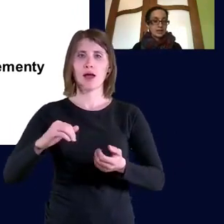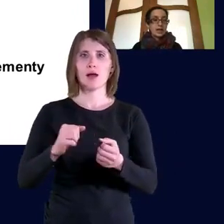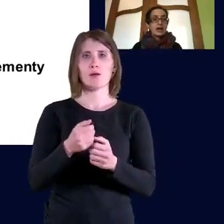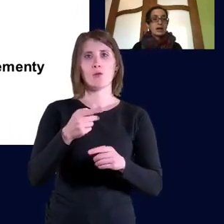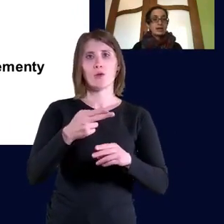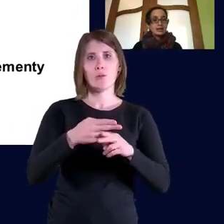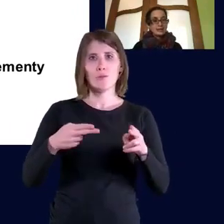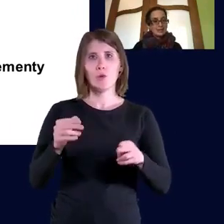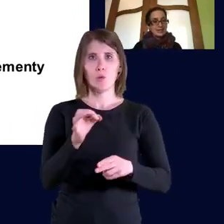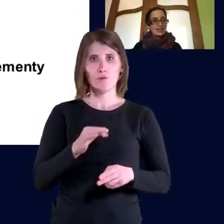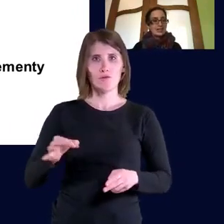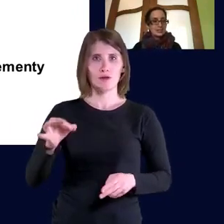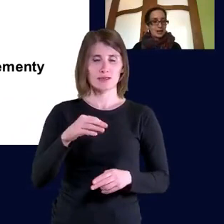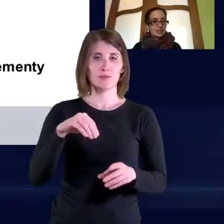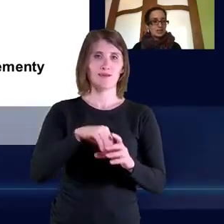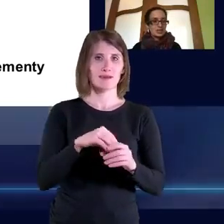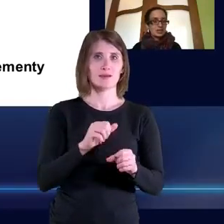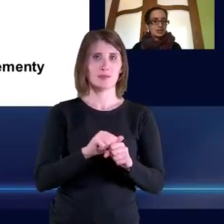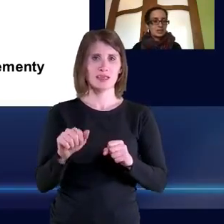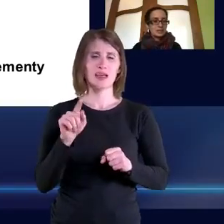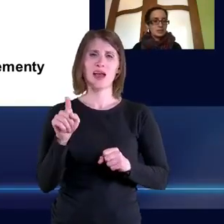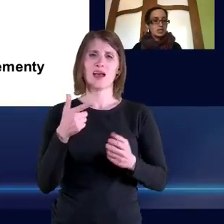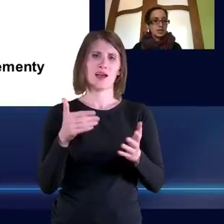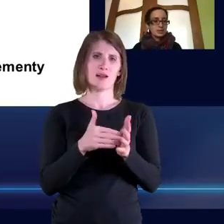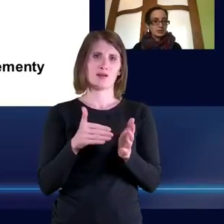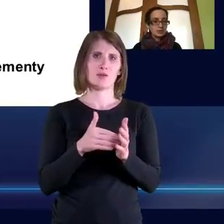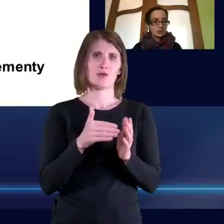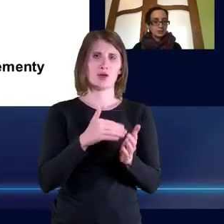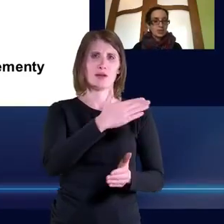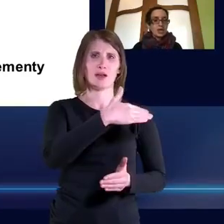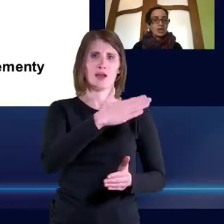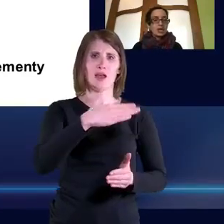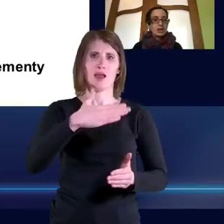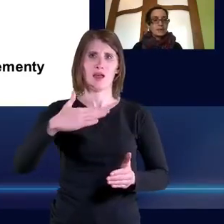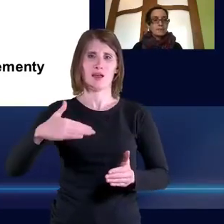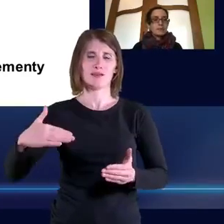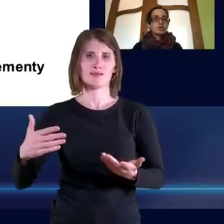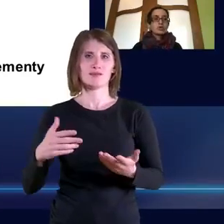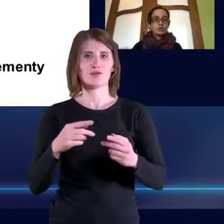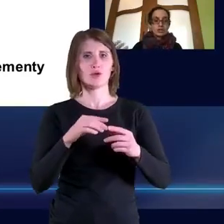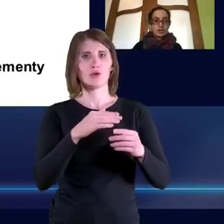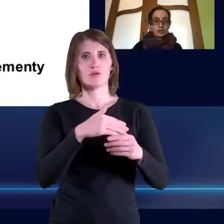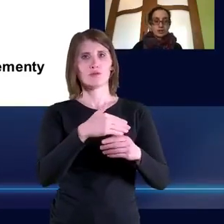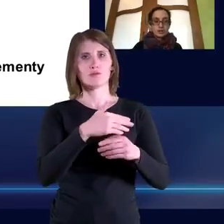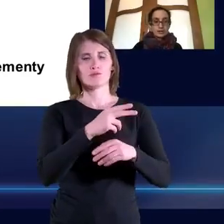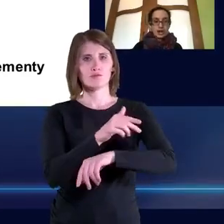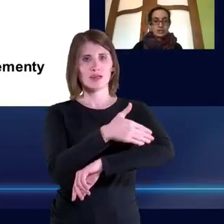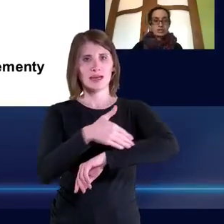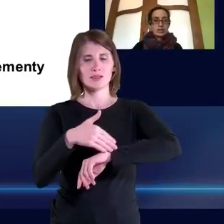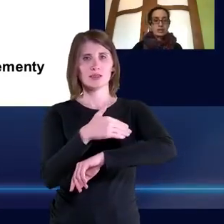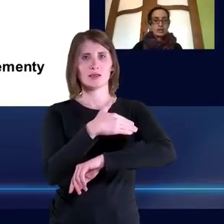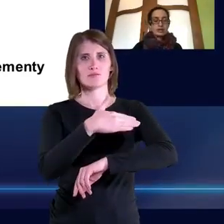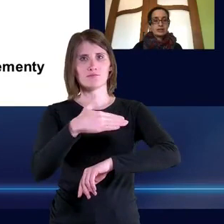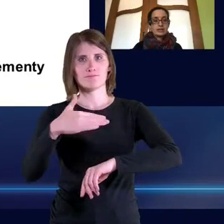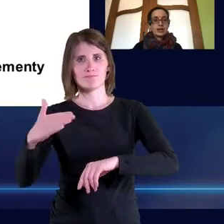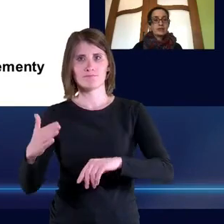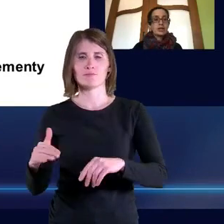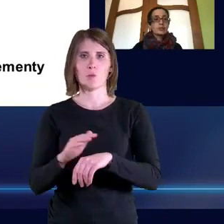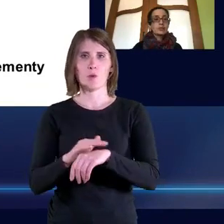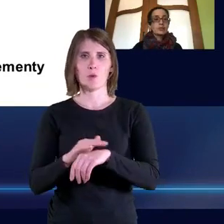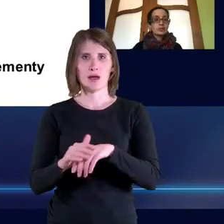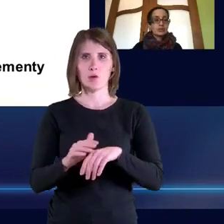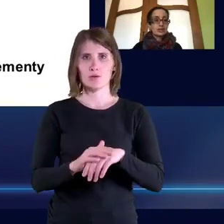na tej grafice jest ale ta linia jest bardziej przyjemna w dotyku Oczywiście każda